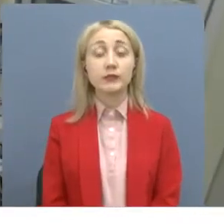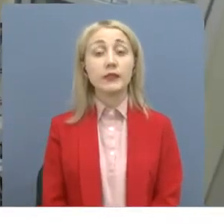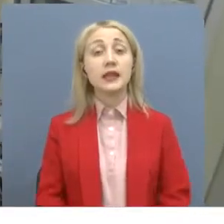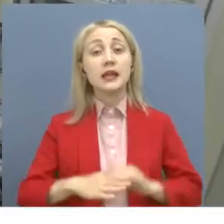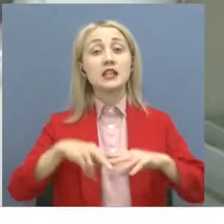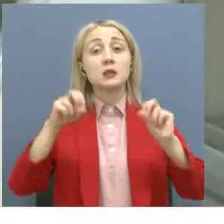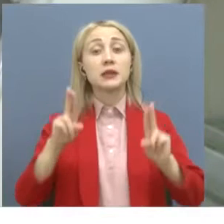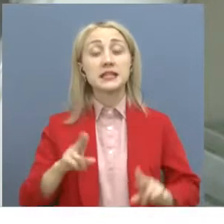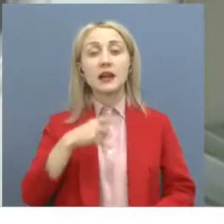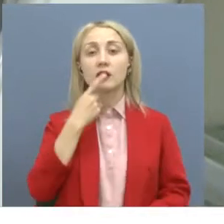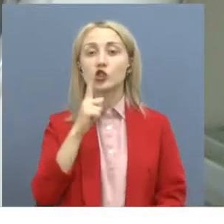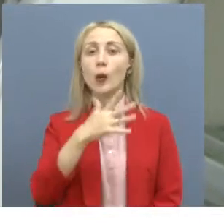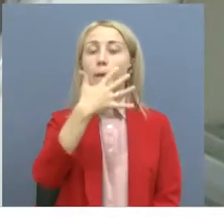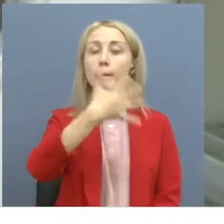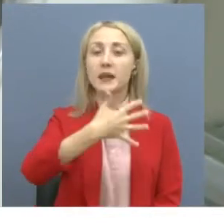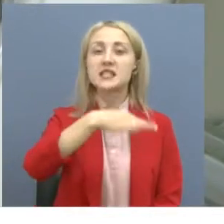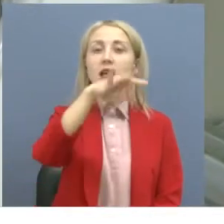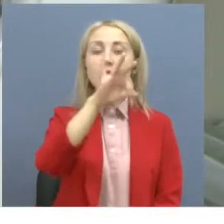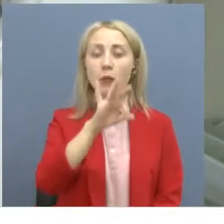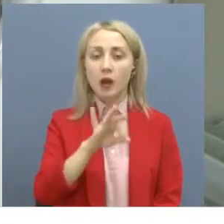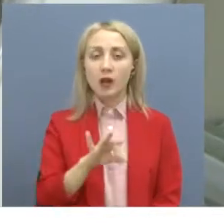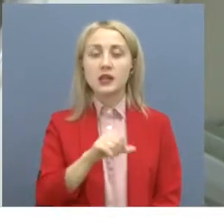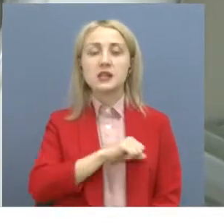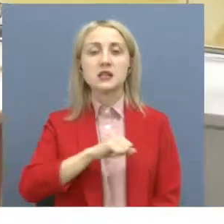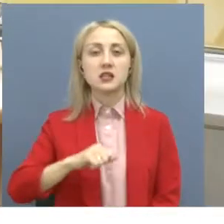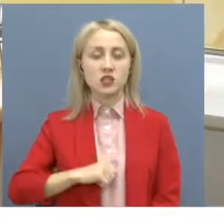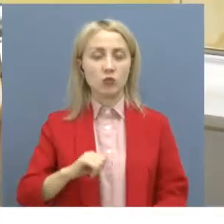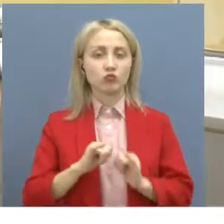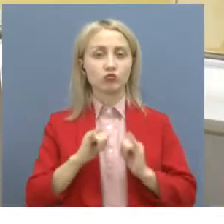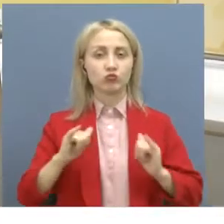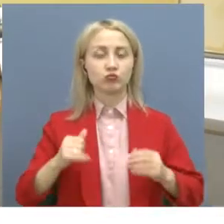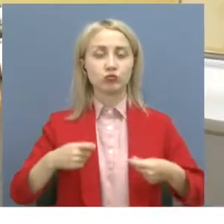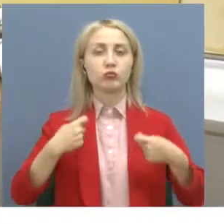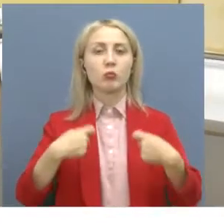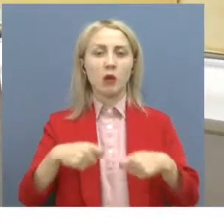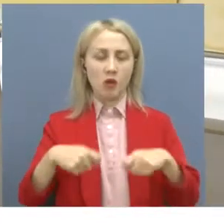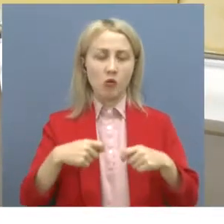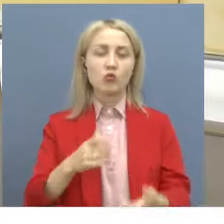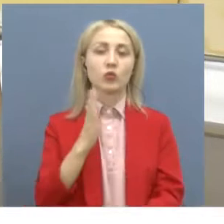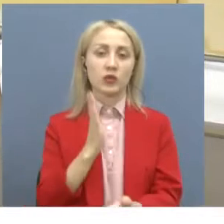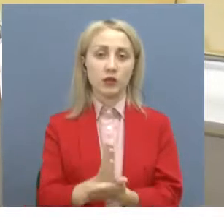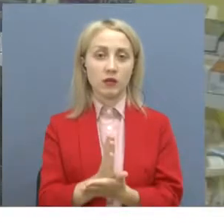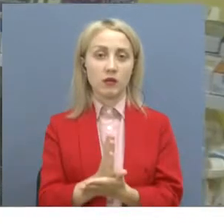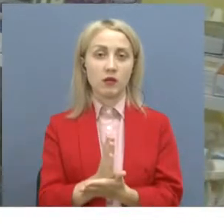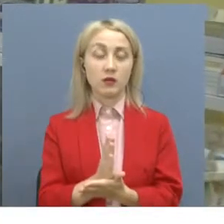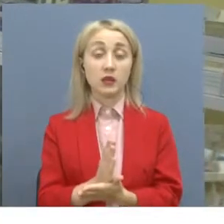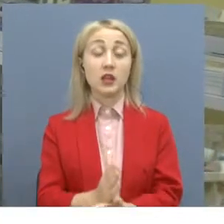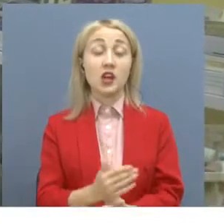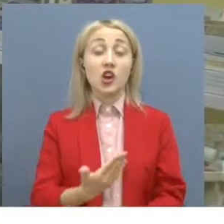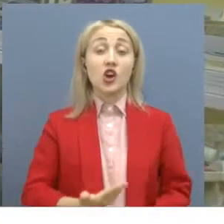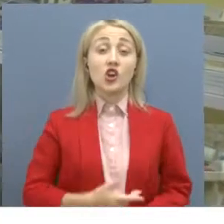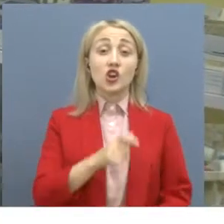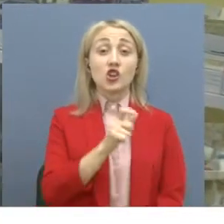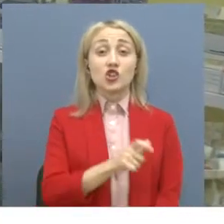сұранысы жоғары 41 медикаменттің тек 50% ғана бар екенін айтады. Сондай ақ коронавируспен күреске байланысты дәрігерлер кеңесіне мұқтаж